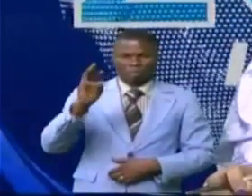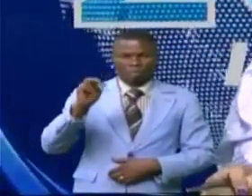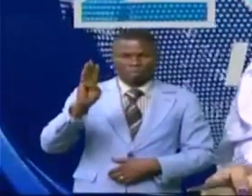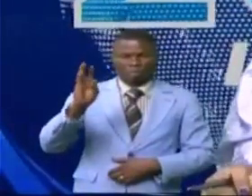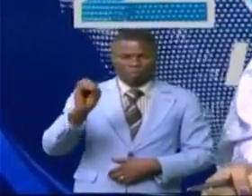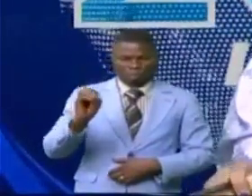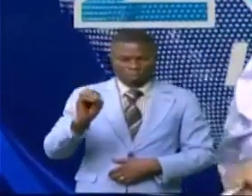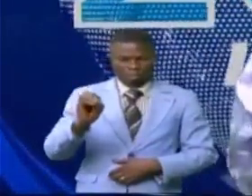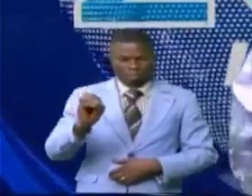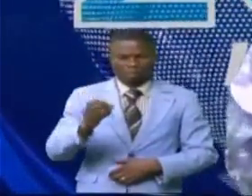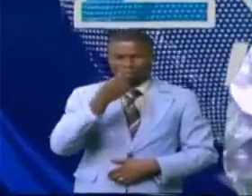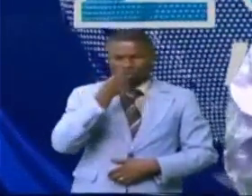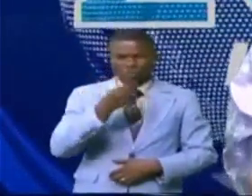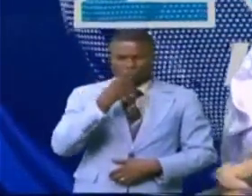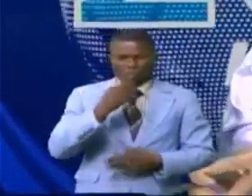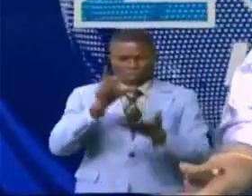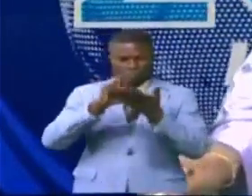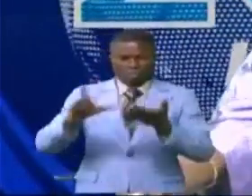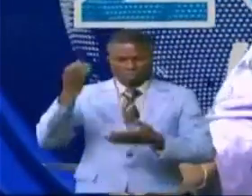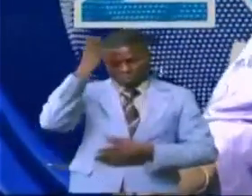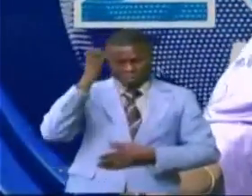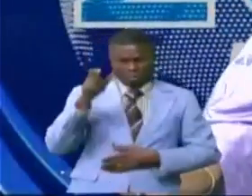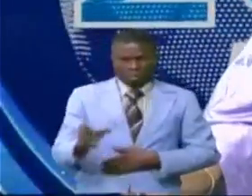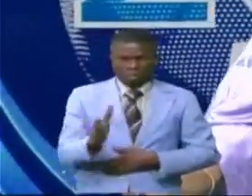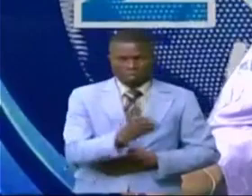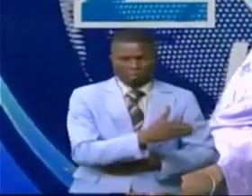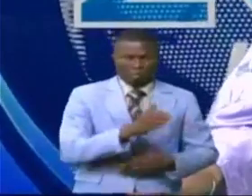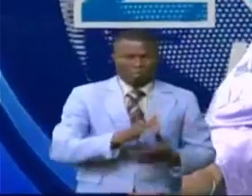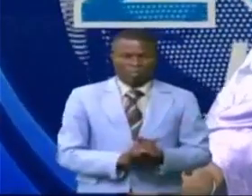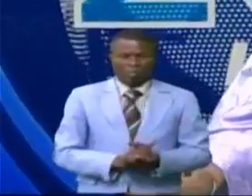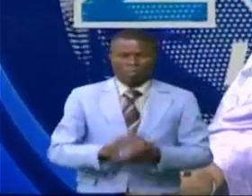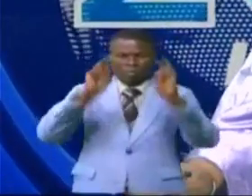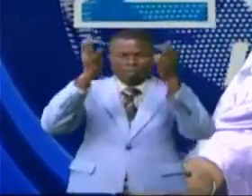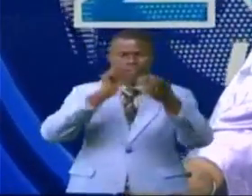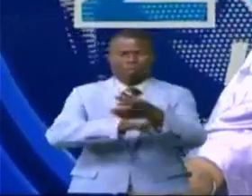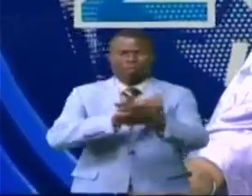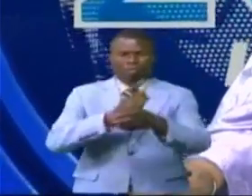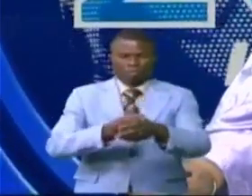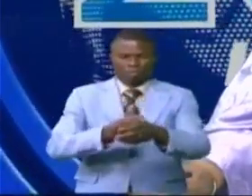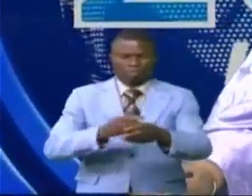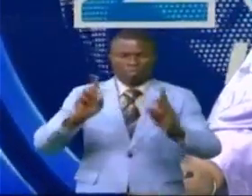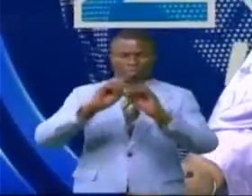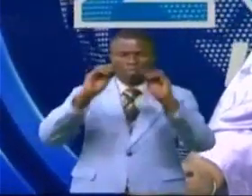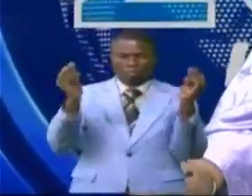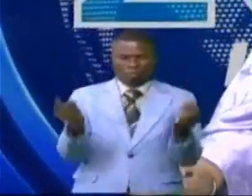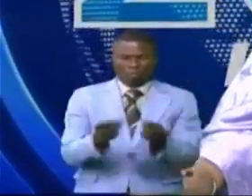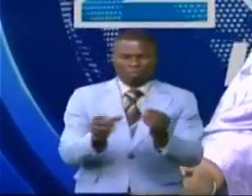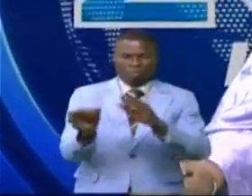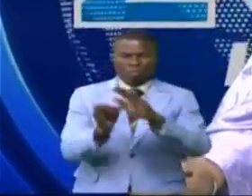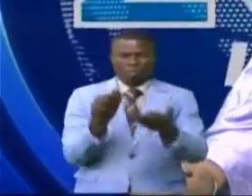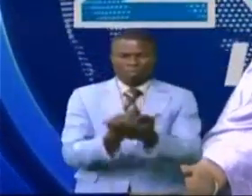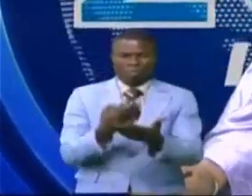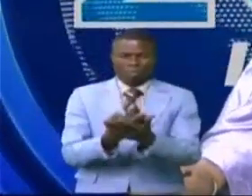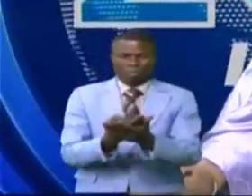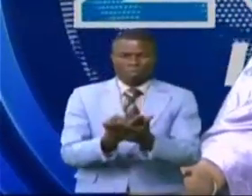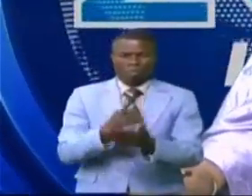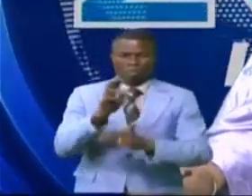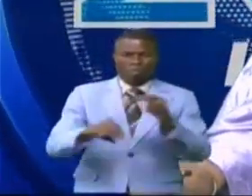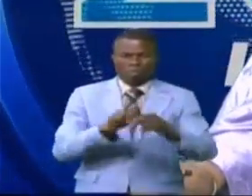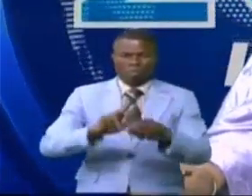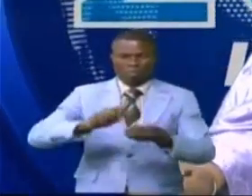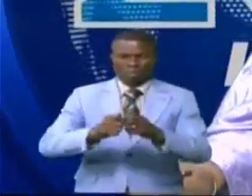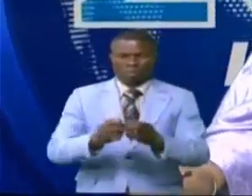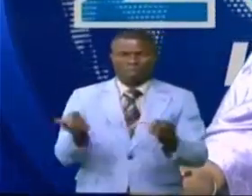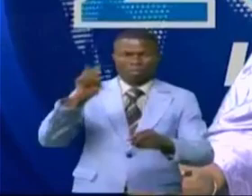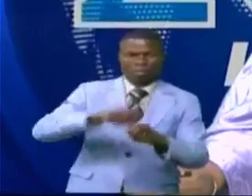Joseph, lieutenant général. À Goma, en image, la délégation du Fonds national de réparation des victimes des